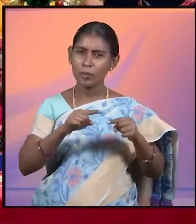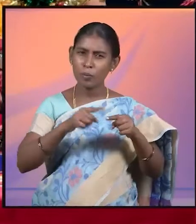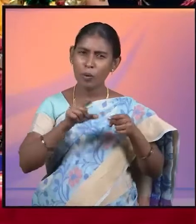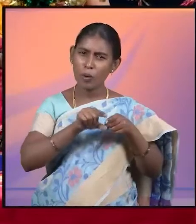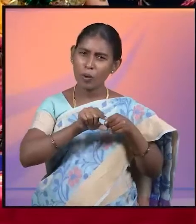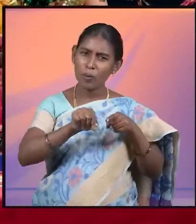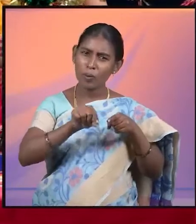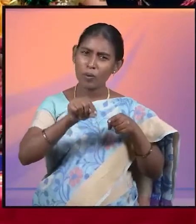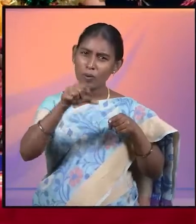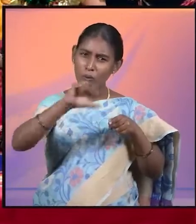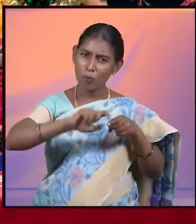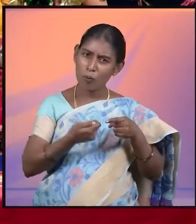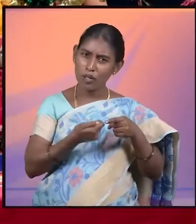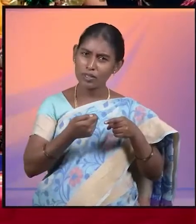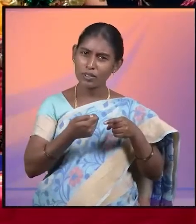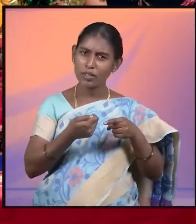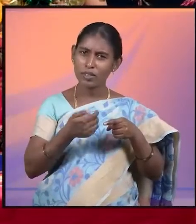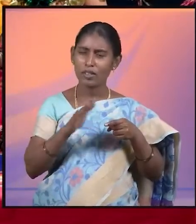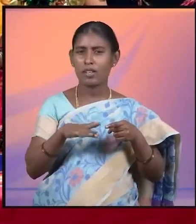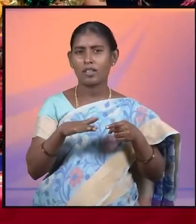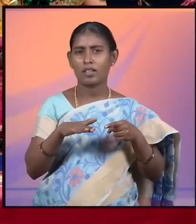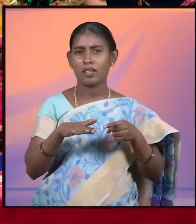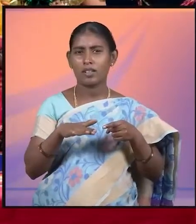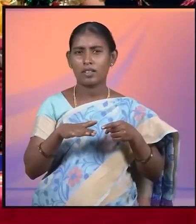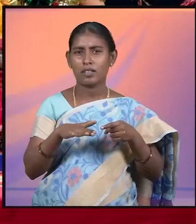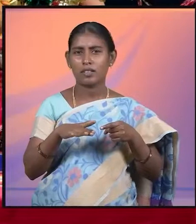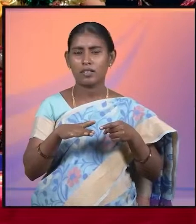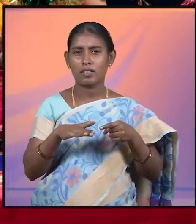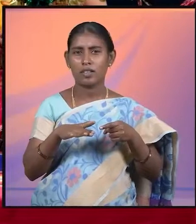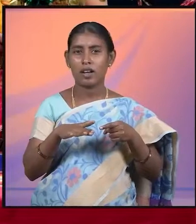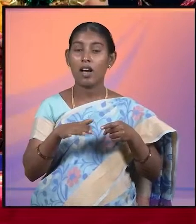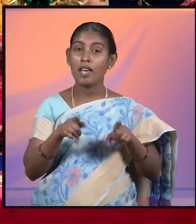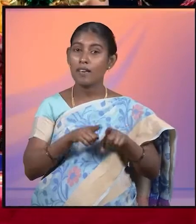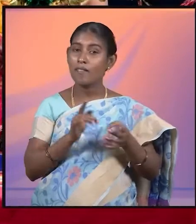முனை உடைந்து கூர் மலங்கி கிடக்குதா? ஆமா. எங்க?